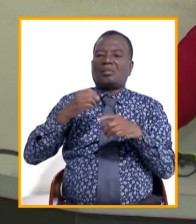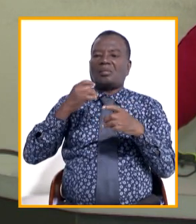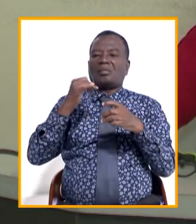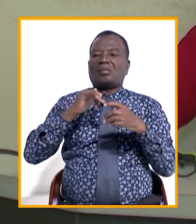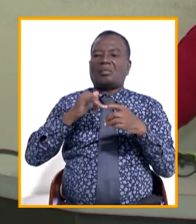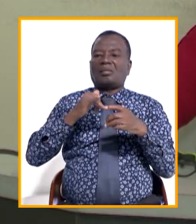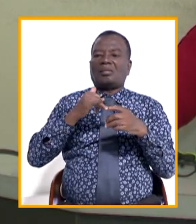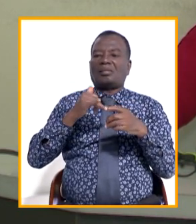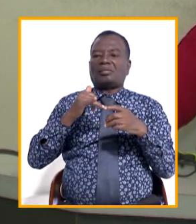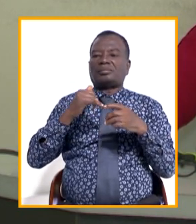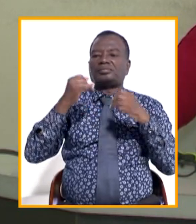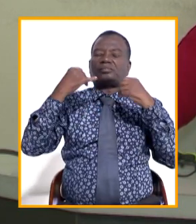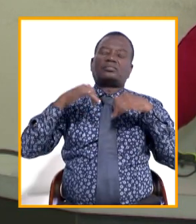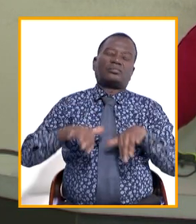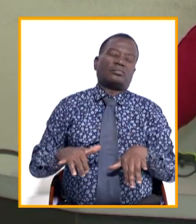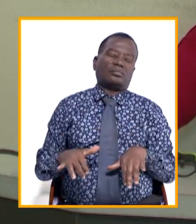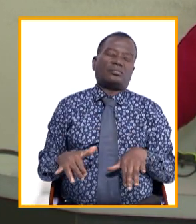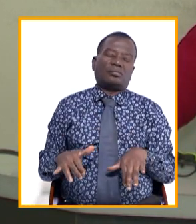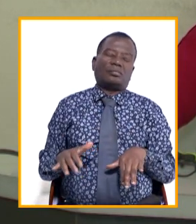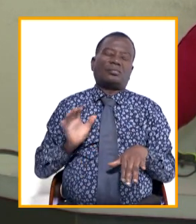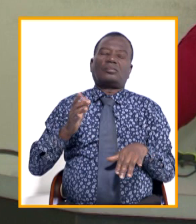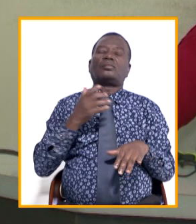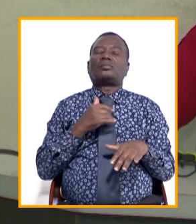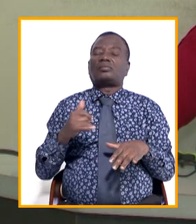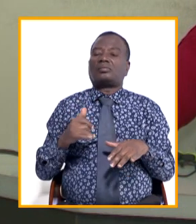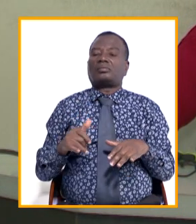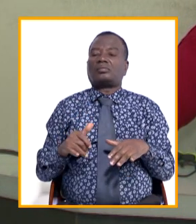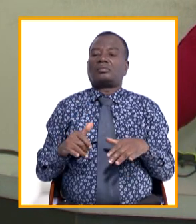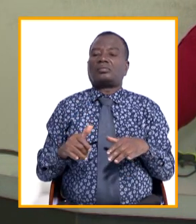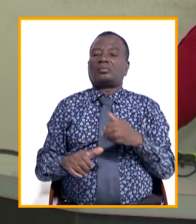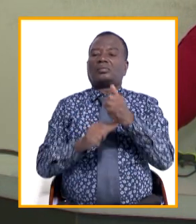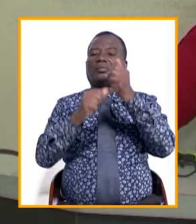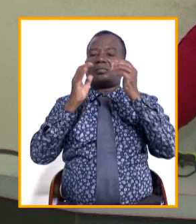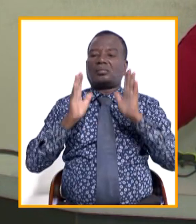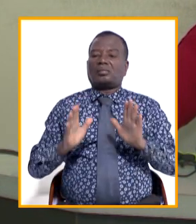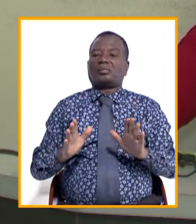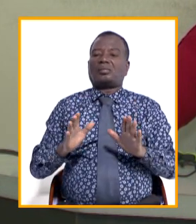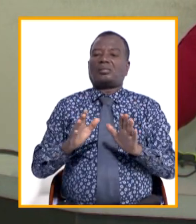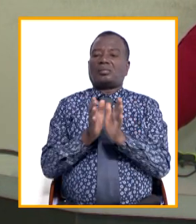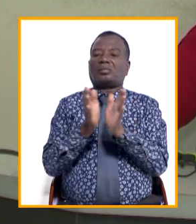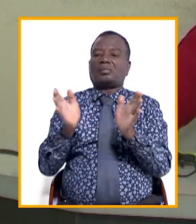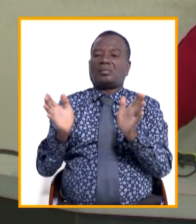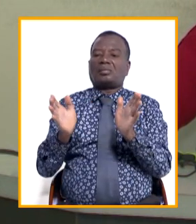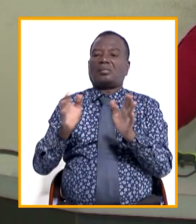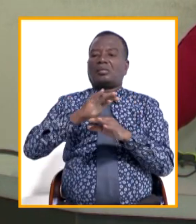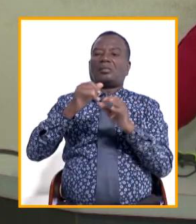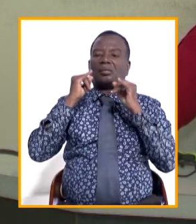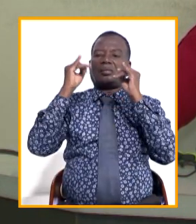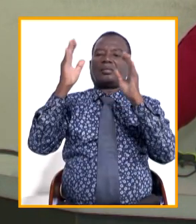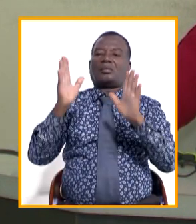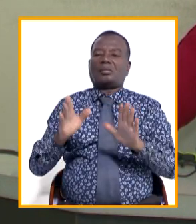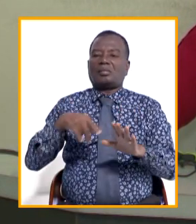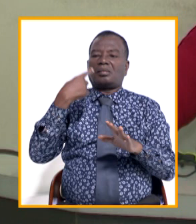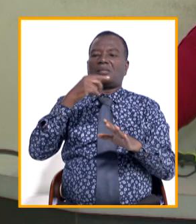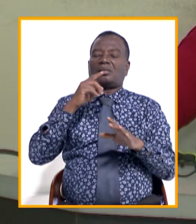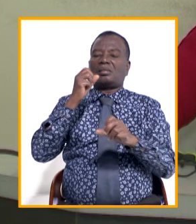décourageons fortement nos militants, nos sympathisants, nos électeurs de manière générale, tous les Ivoiriens qui